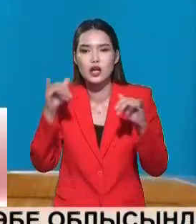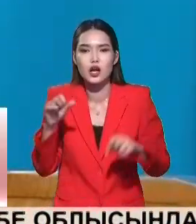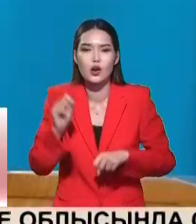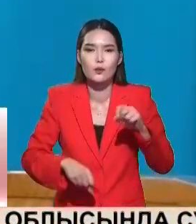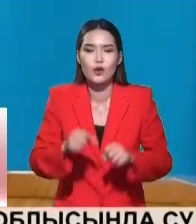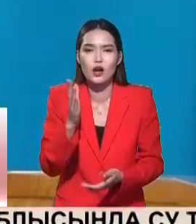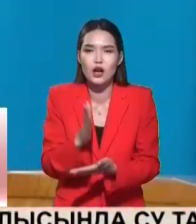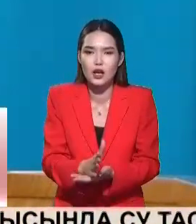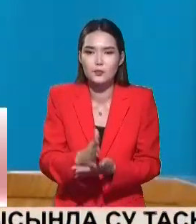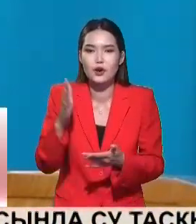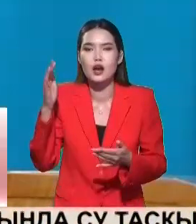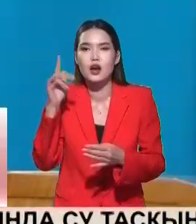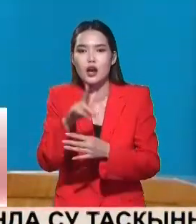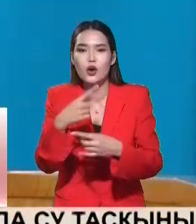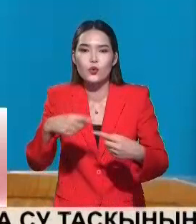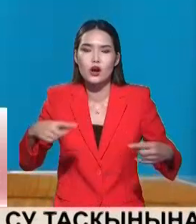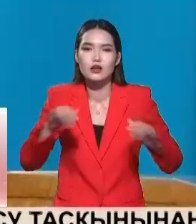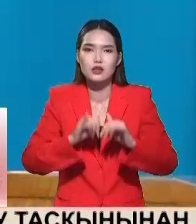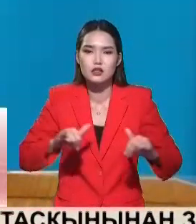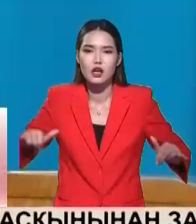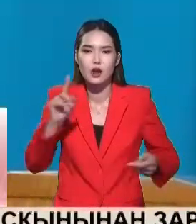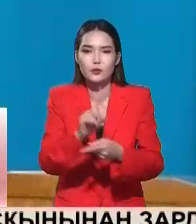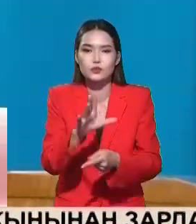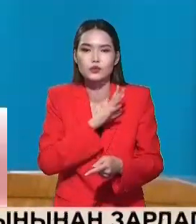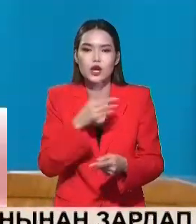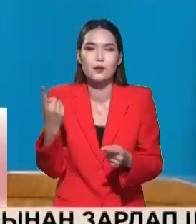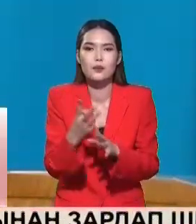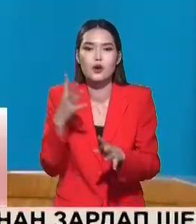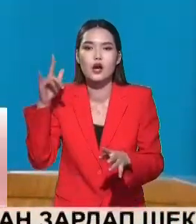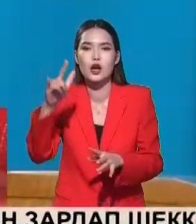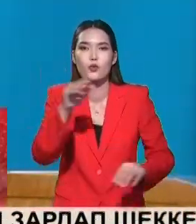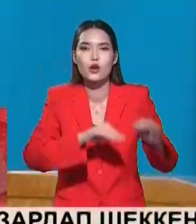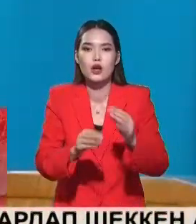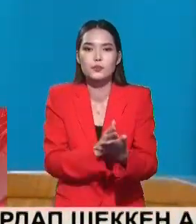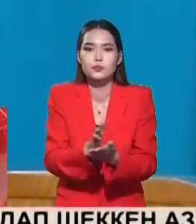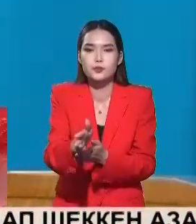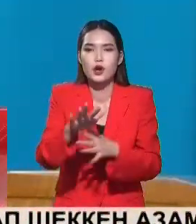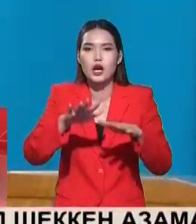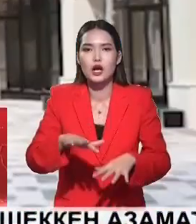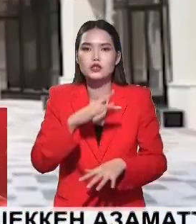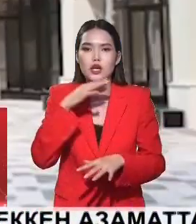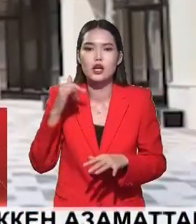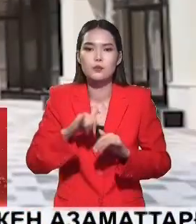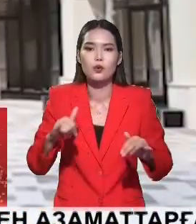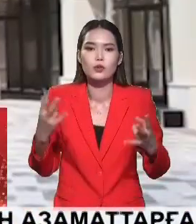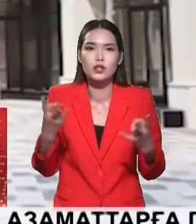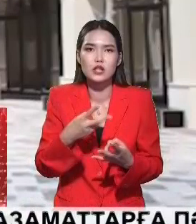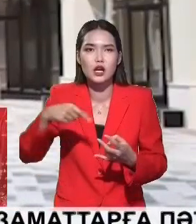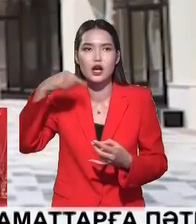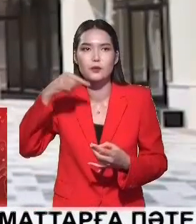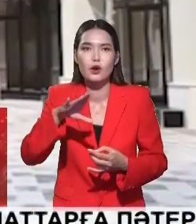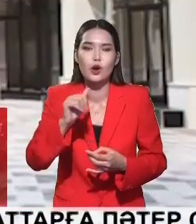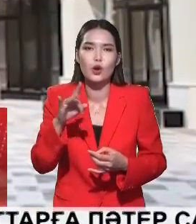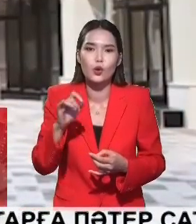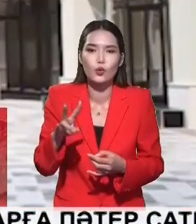бар. Әуе тасымалы саласын дамыту қажет. Ең алдымен танымал әуе бағыттарындағы лоукостерлердің санын көбейту керек. Президент туристік